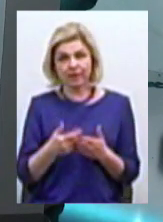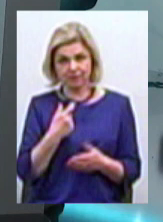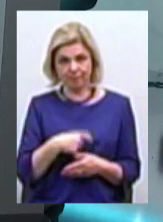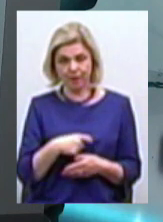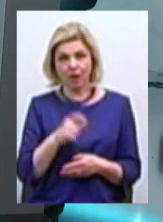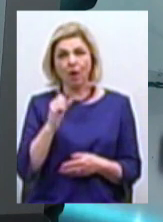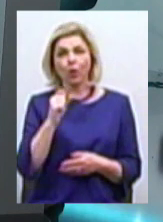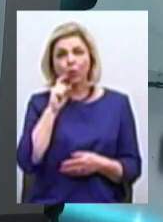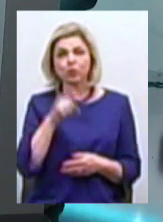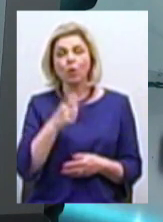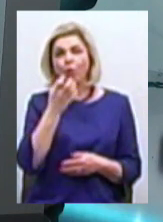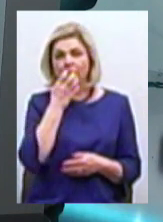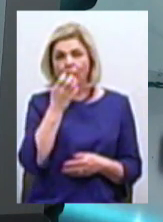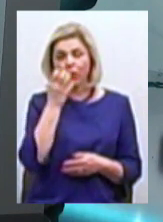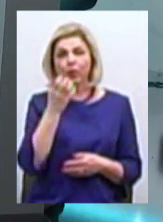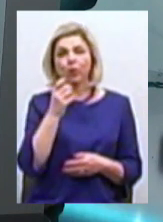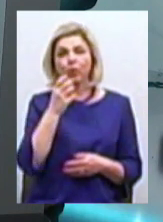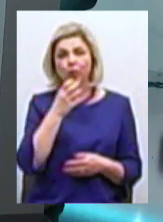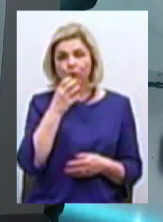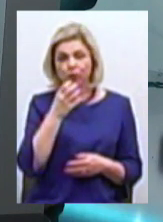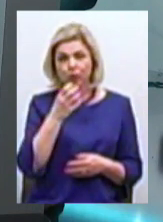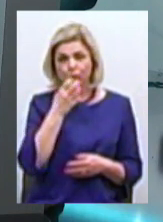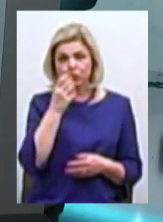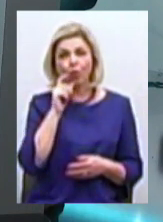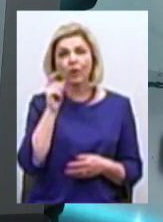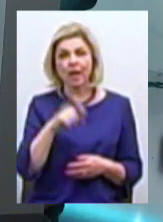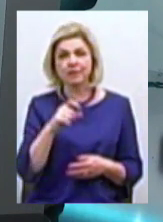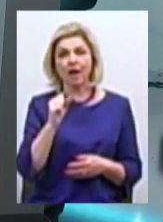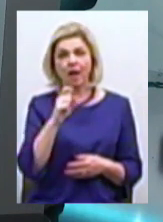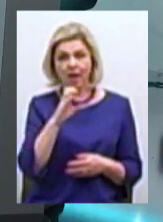атомна станція – це 3 тисячі мегаватт.